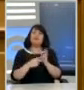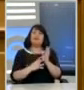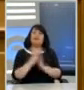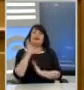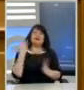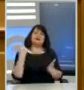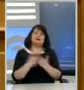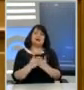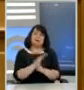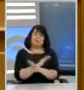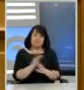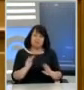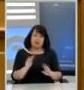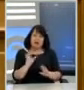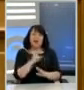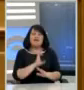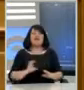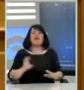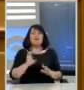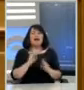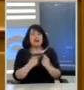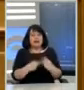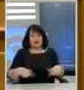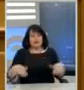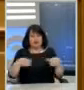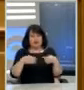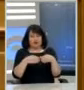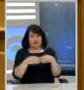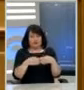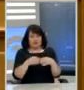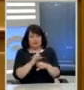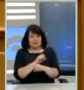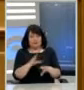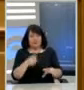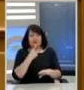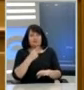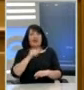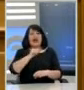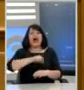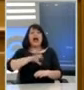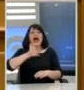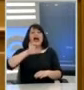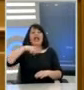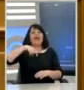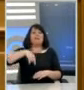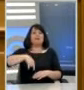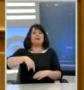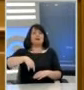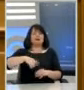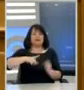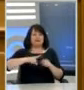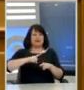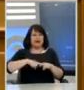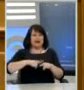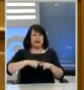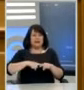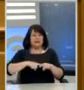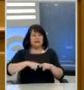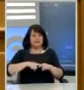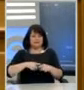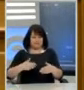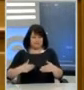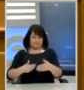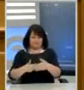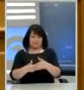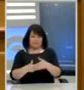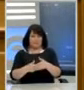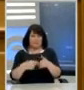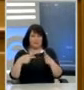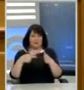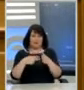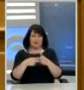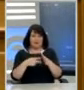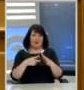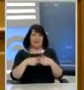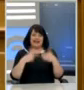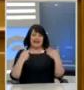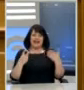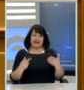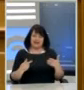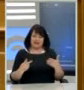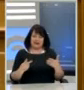2014 η Ευρωπαϊκή Επιτροπή, το ΑΕΠ της χώρας μας στο τέλος του